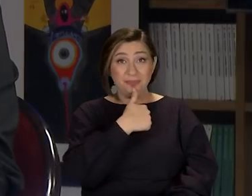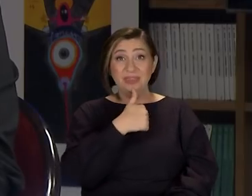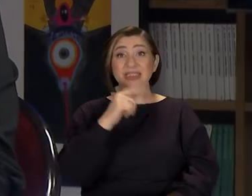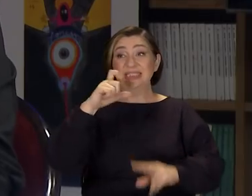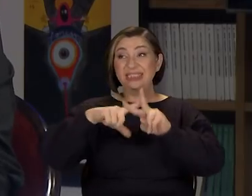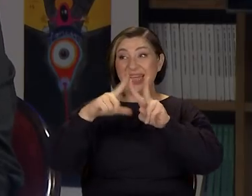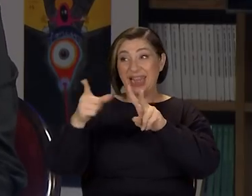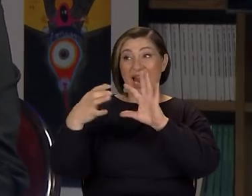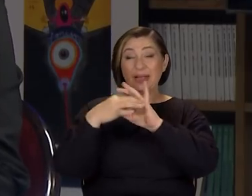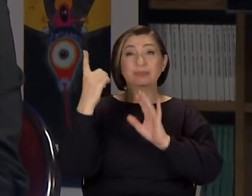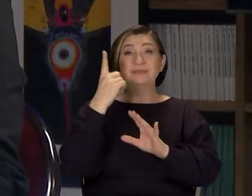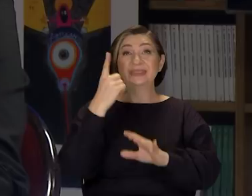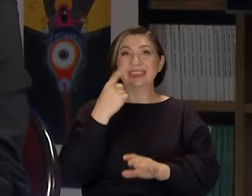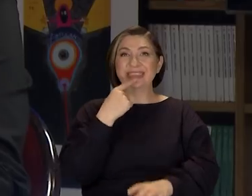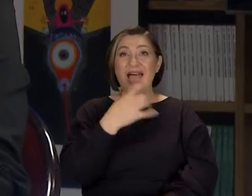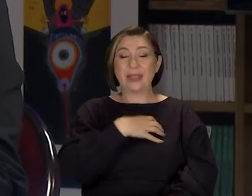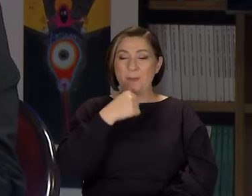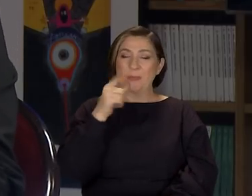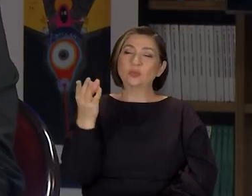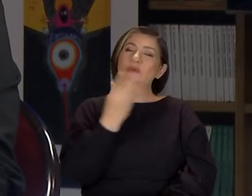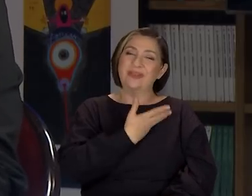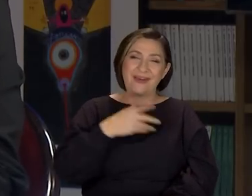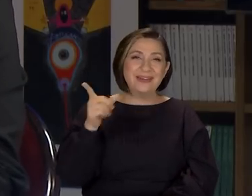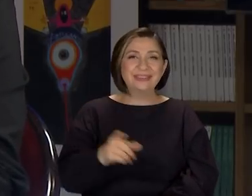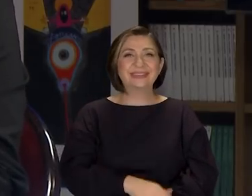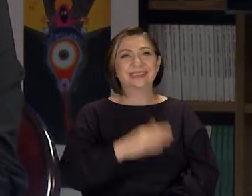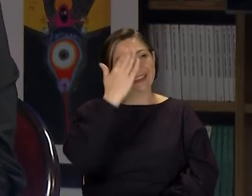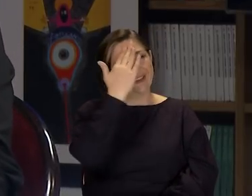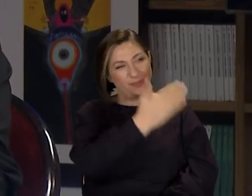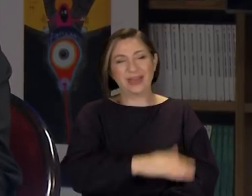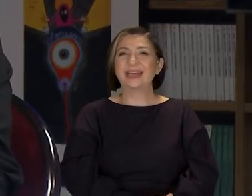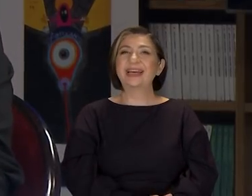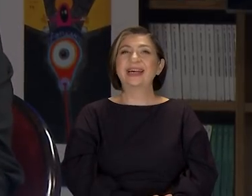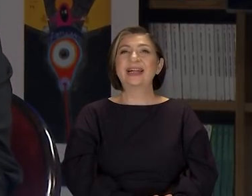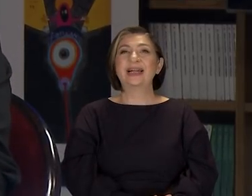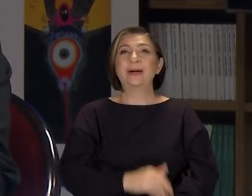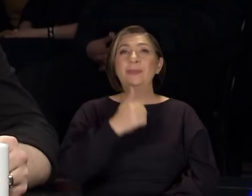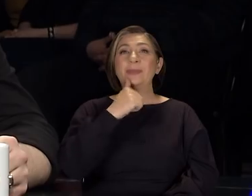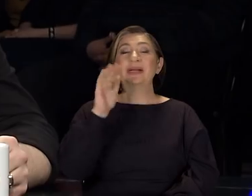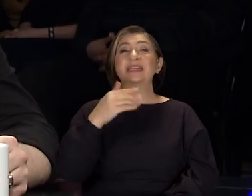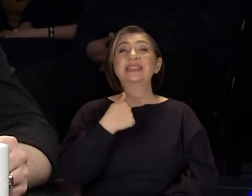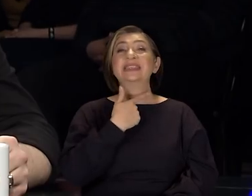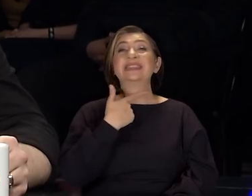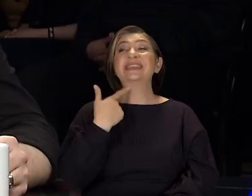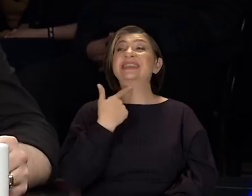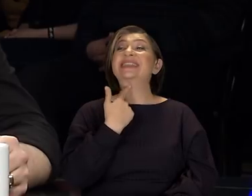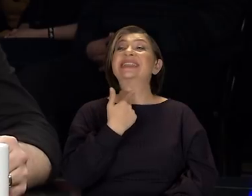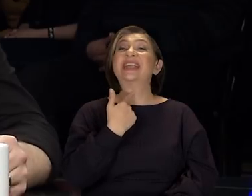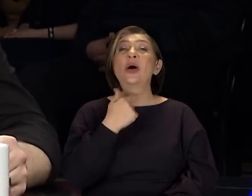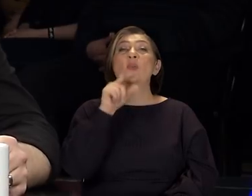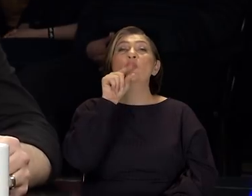bir tespiti var. Çok sever annem babam. Eyvallah. Selamlar. Erkek kardeşime. Babam şeyler gırtlağına bülbül